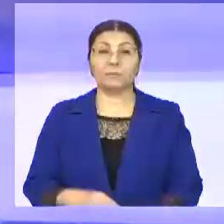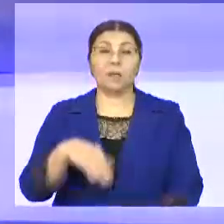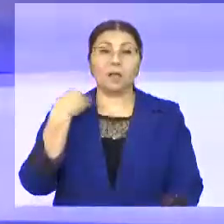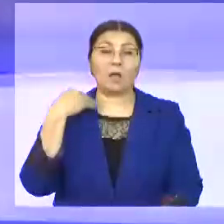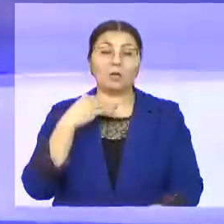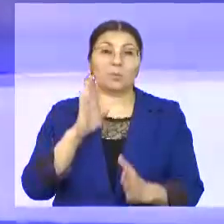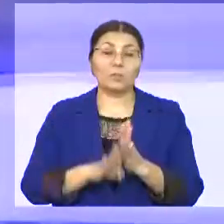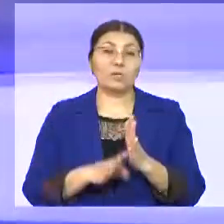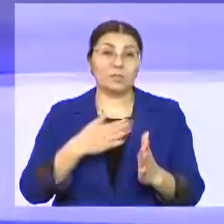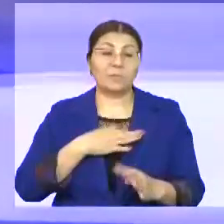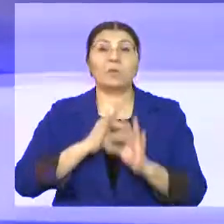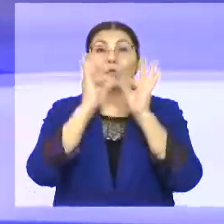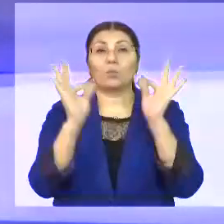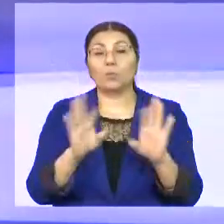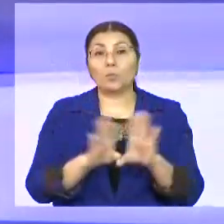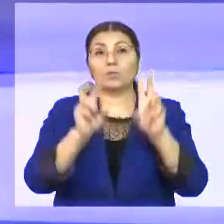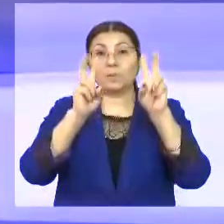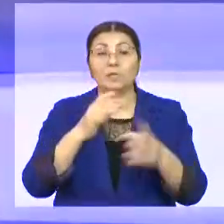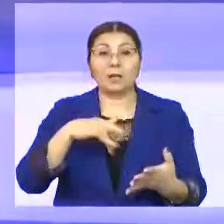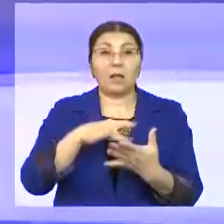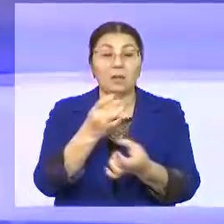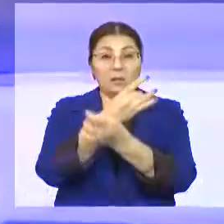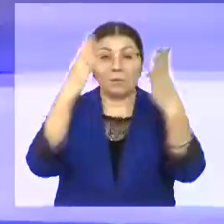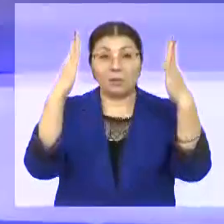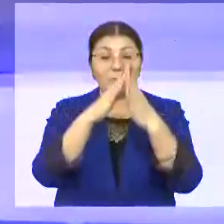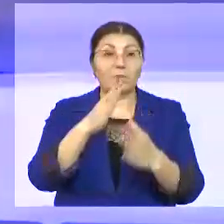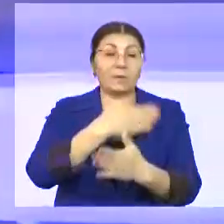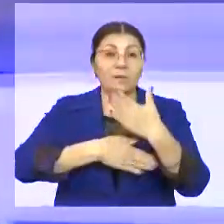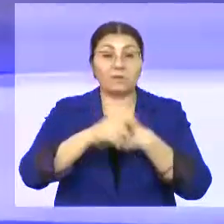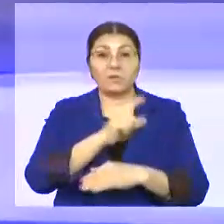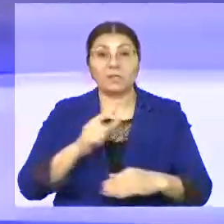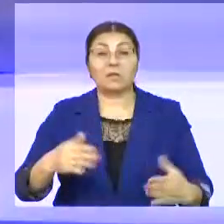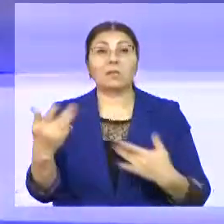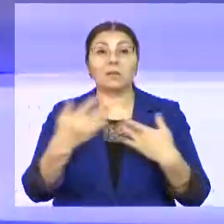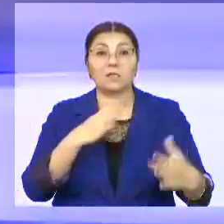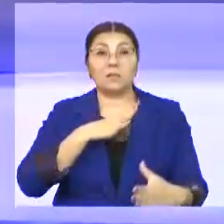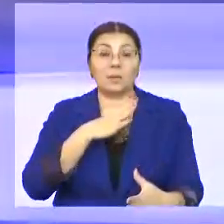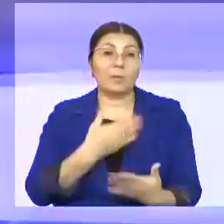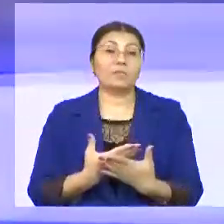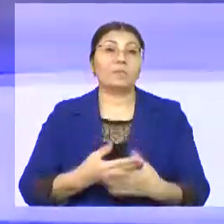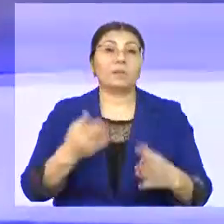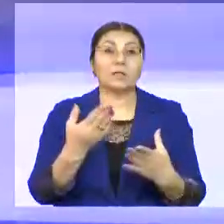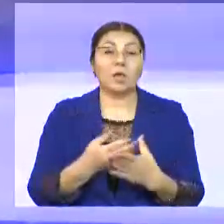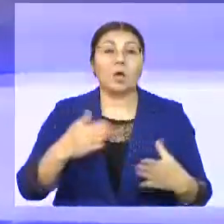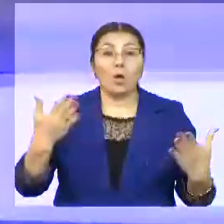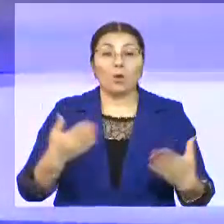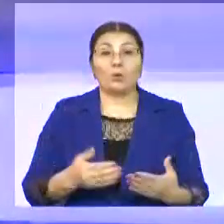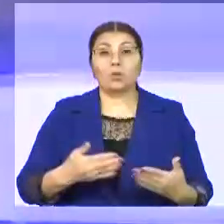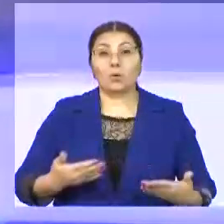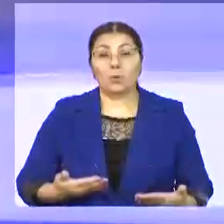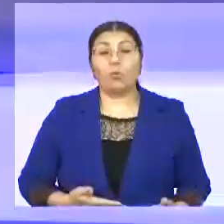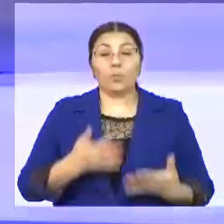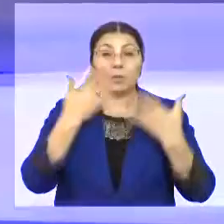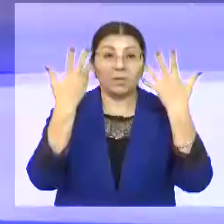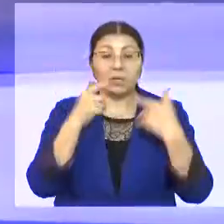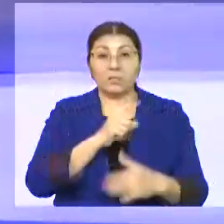Ақтөбем шексіз менің өнерім. Осындай атаумен қалалық мәдениет үйінде ерекше жандардың концерті өтті. Қиындыққа мойымайтын, өмірге құштар, өнерге